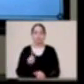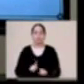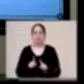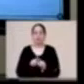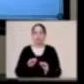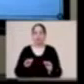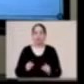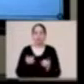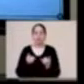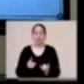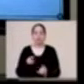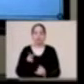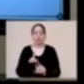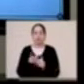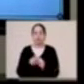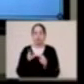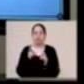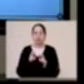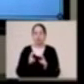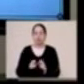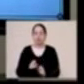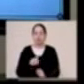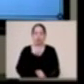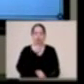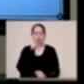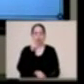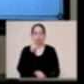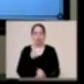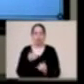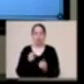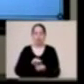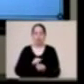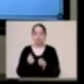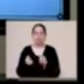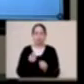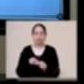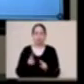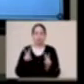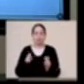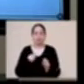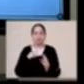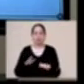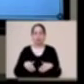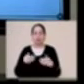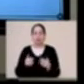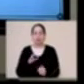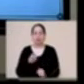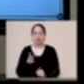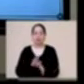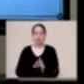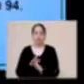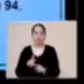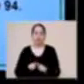Итак, ребята, сегодня мы с вами рассмотрели хищных птиц. Для закрепления данной темы я рекомендую